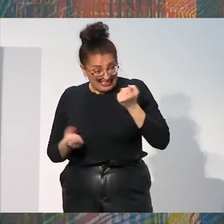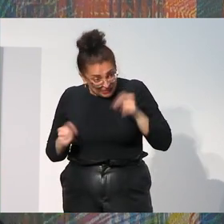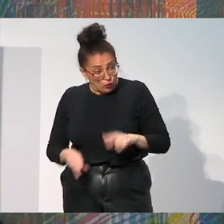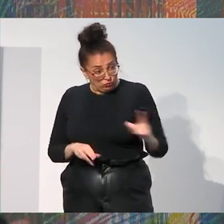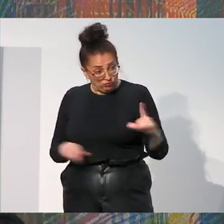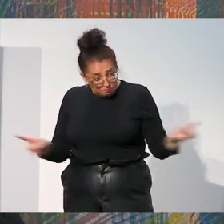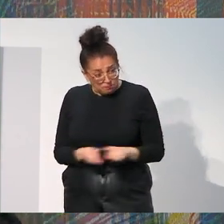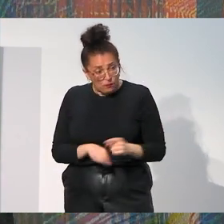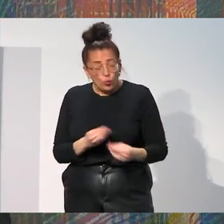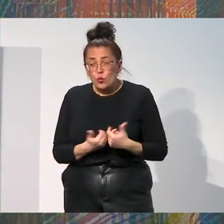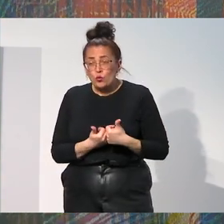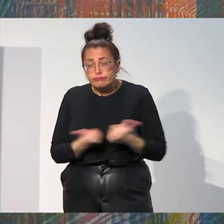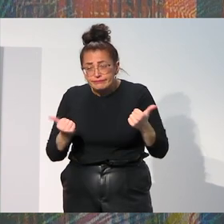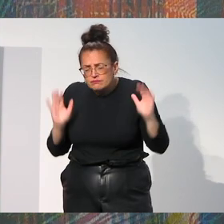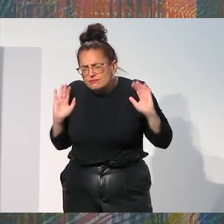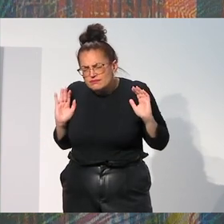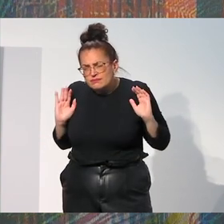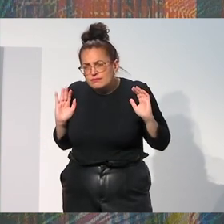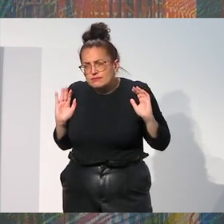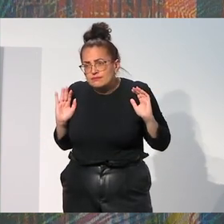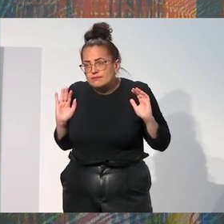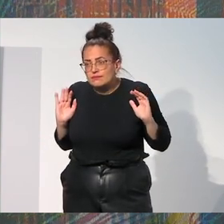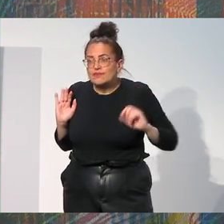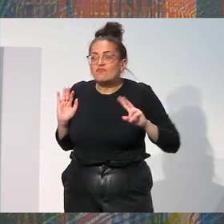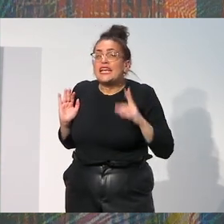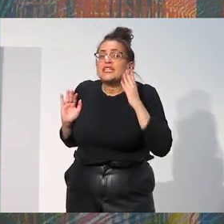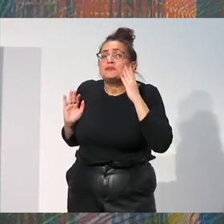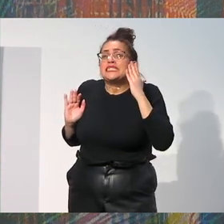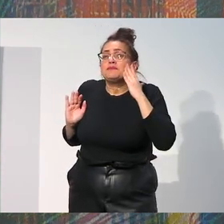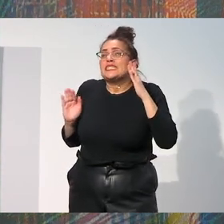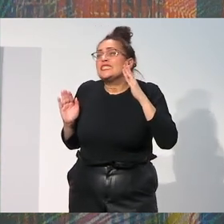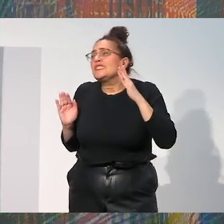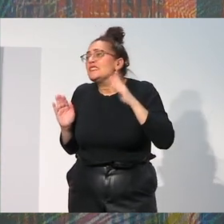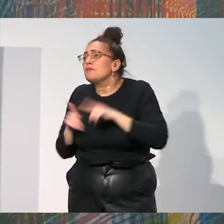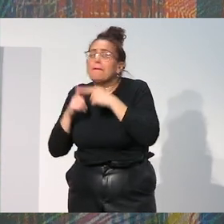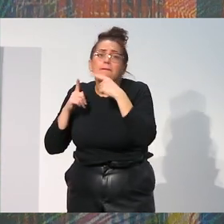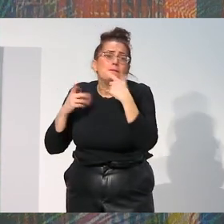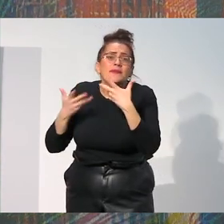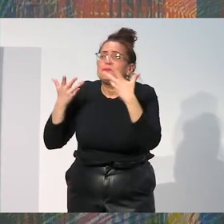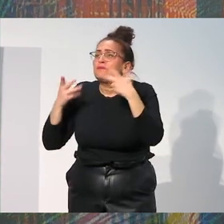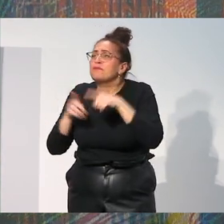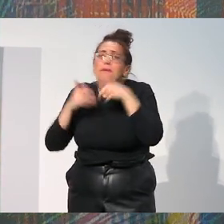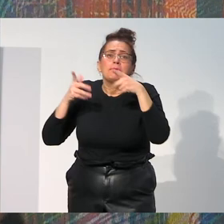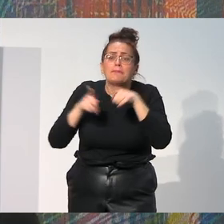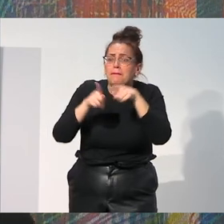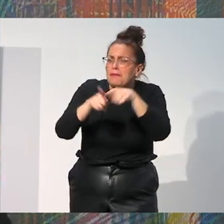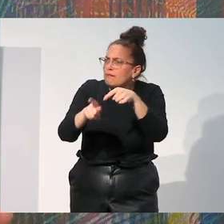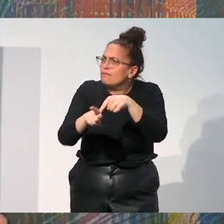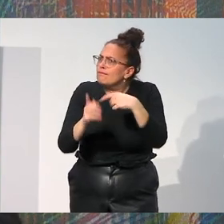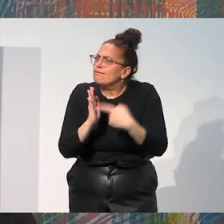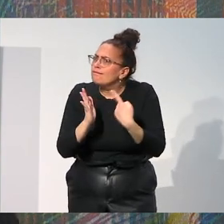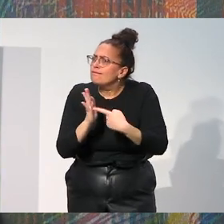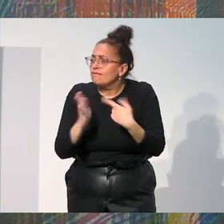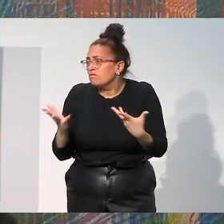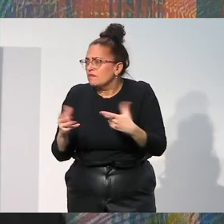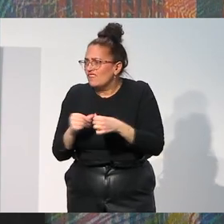livre, je finirai juste là-dessus, il y a plein de « comme si », et c'est vraiment extrêmement riche comme approche. Il faut faire comme si, en